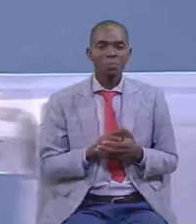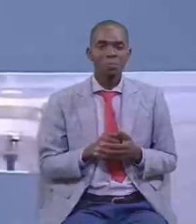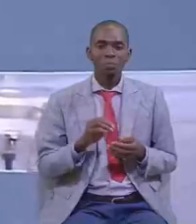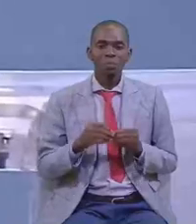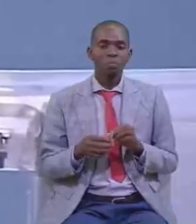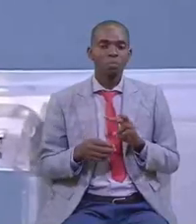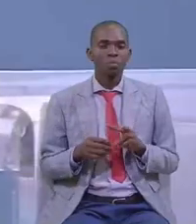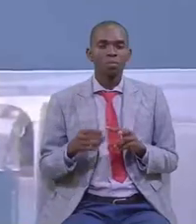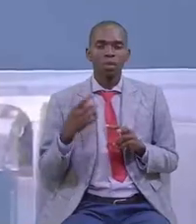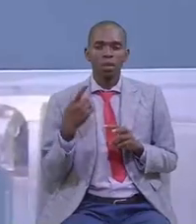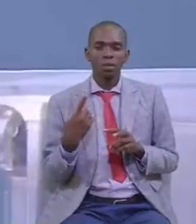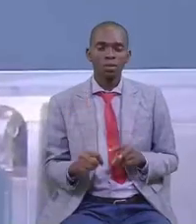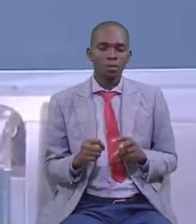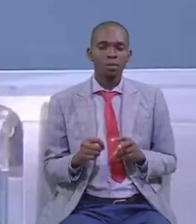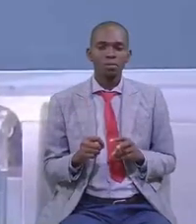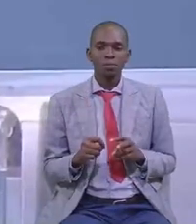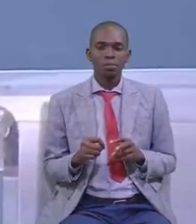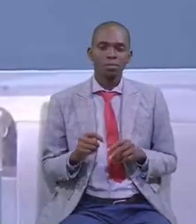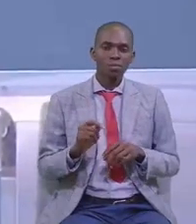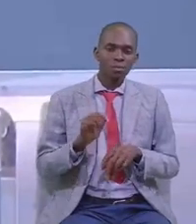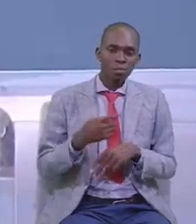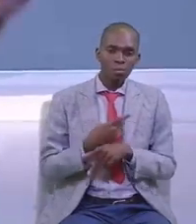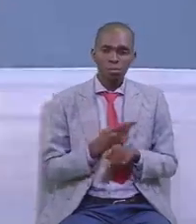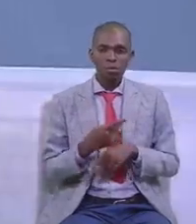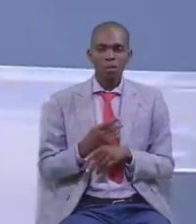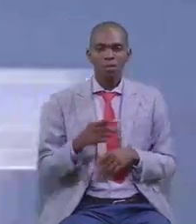Deuxièmement, les serviteurs productifs.